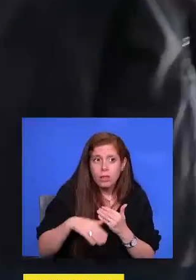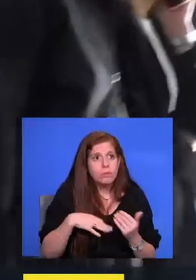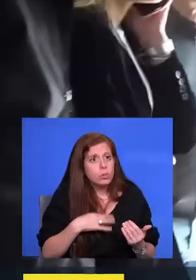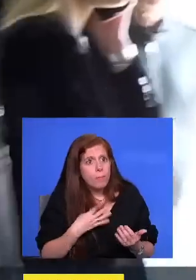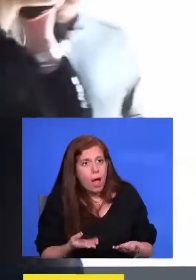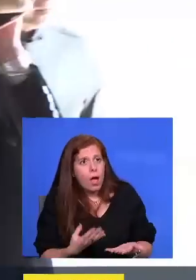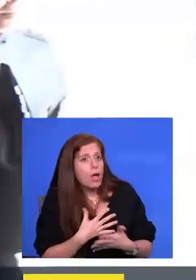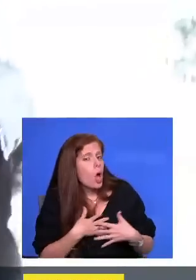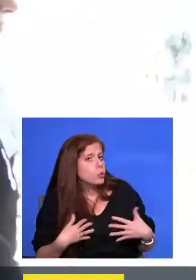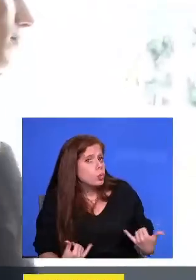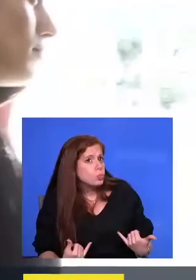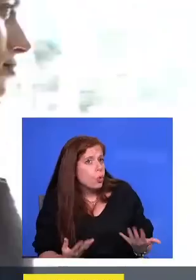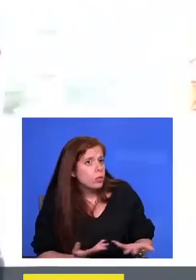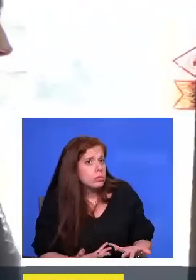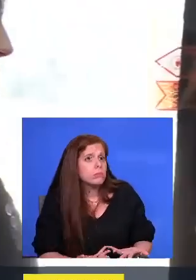התחושות היום?